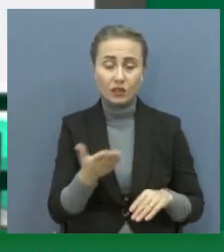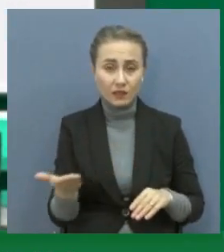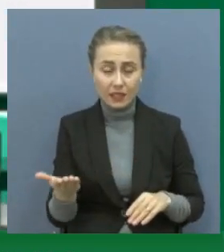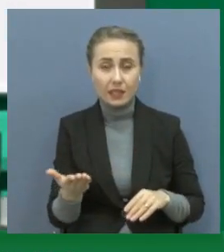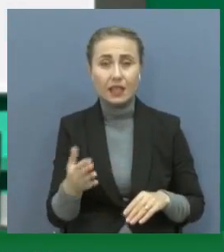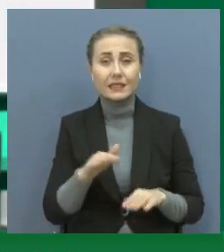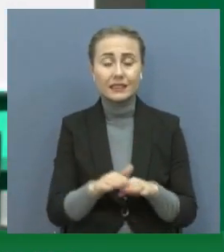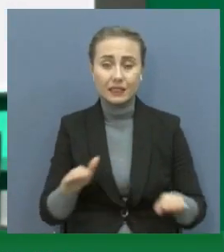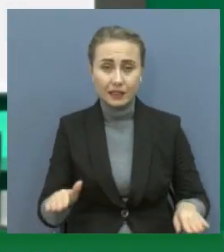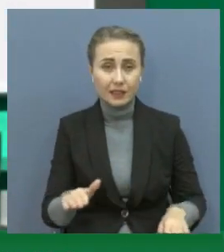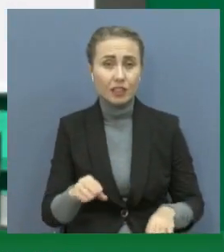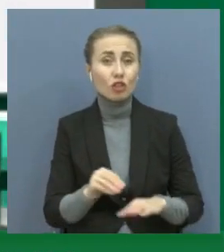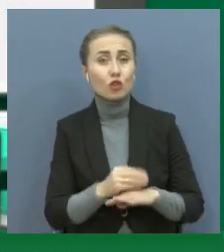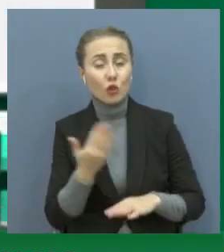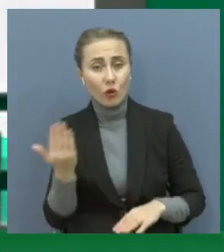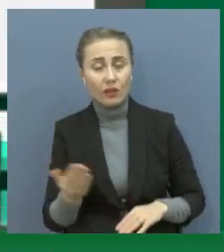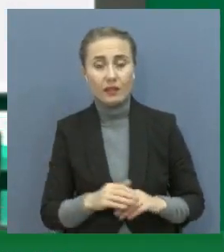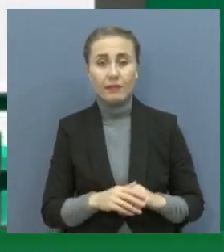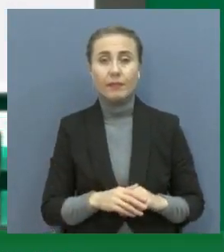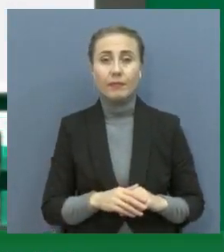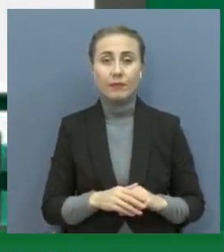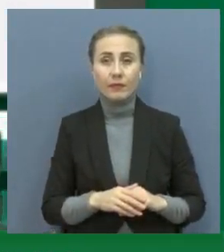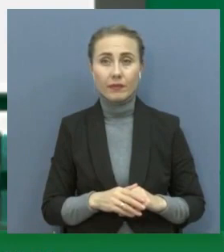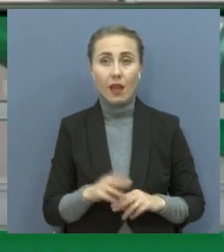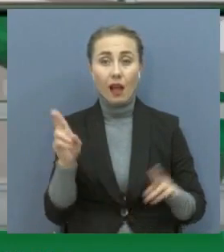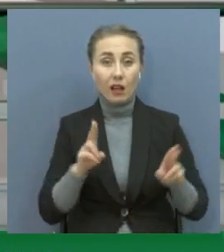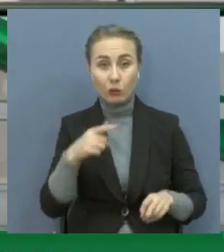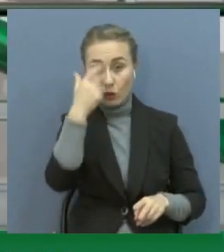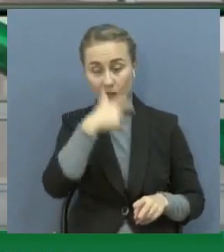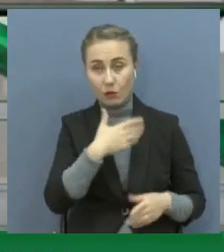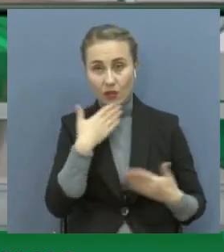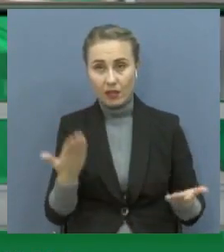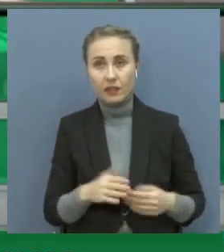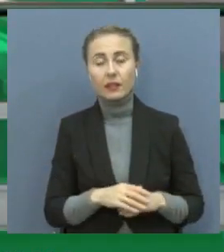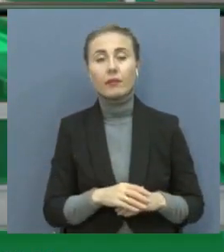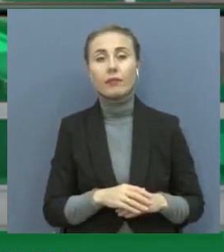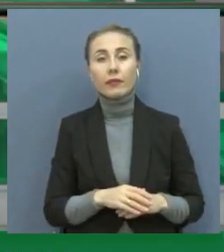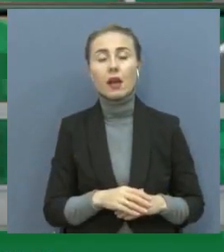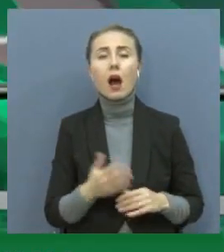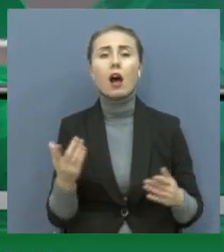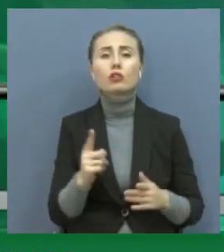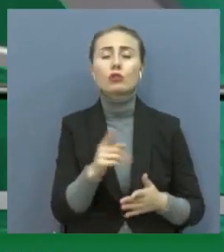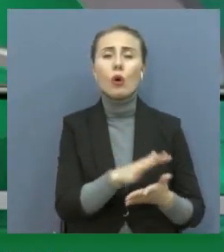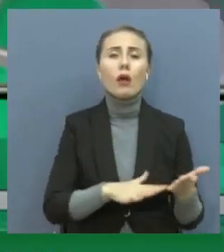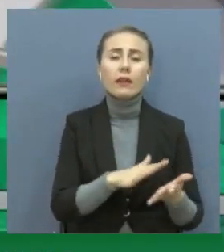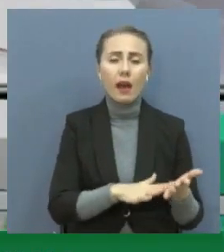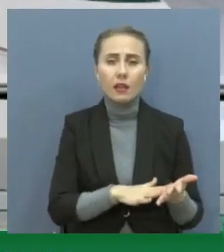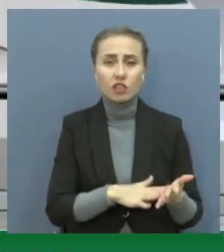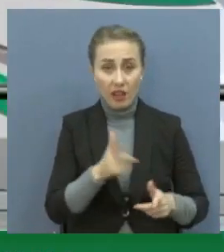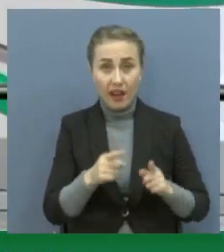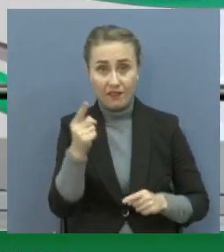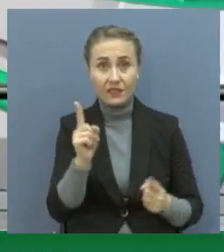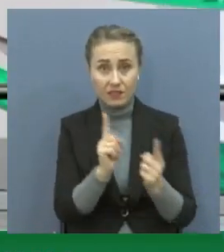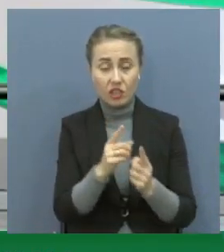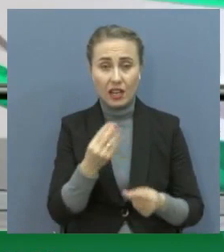родителями, с детьми. Ну и в конце концов контроль над собой, да? Да, конечно. Скажите, конечно. А вот последствия какие? Вот реально вы встречали людей с